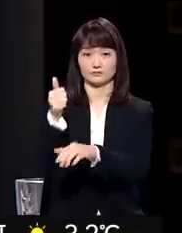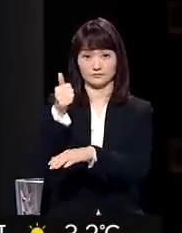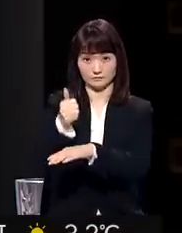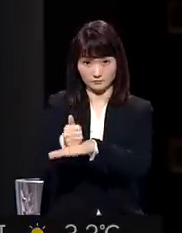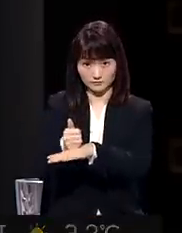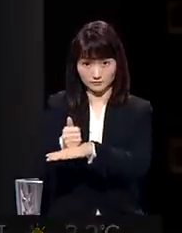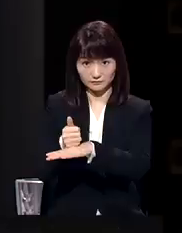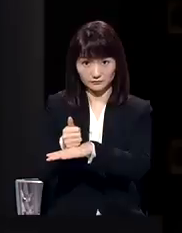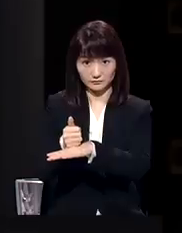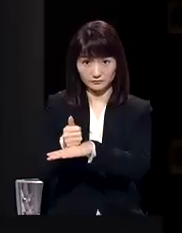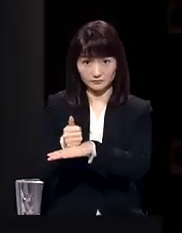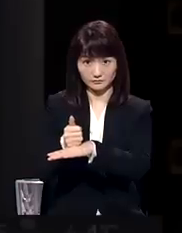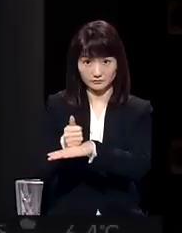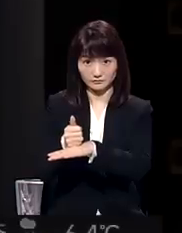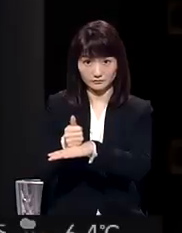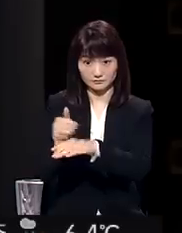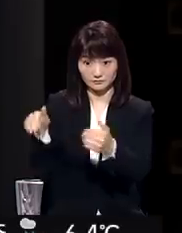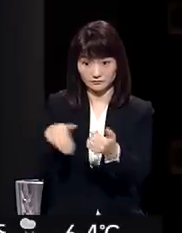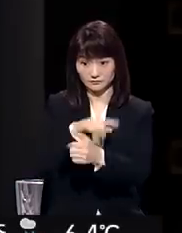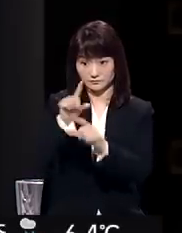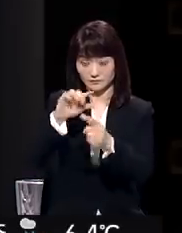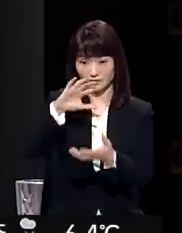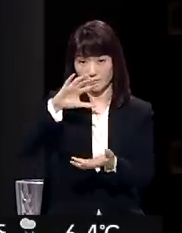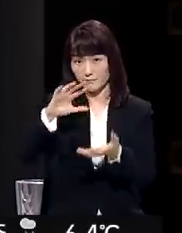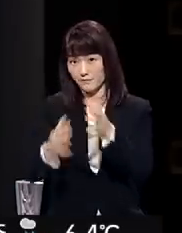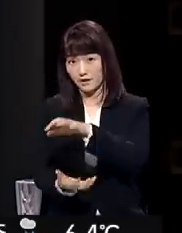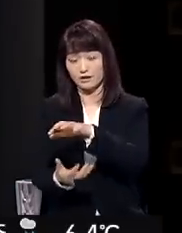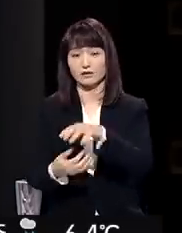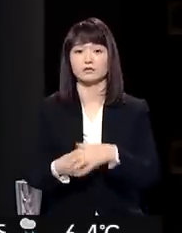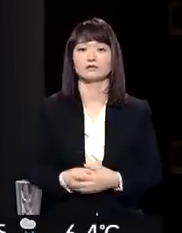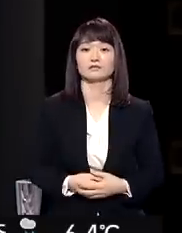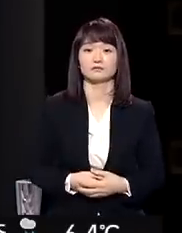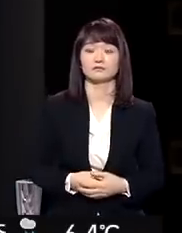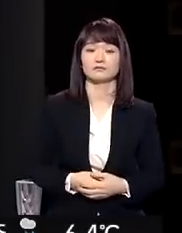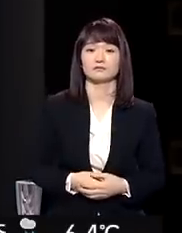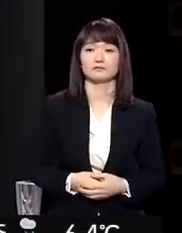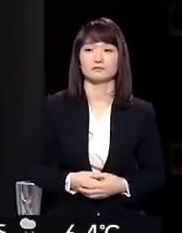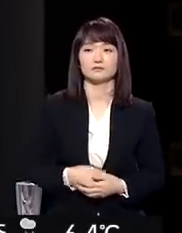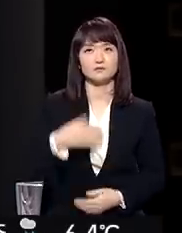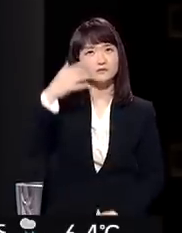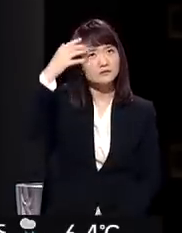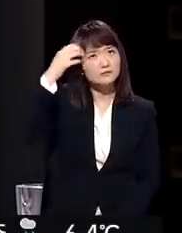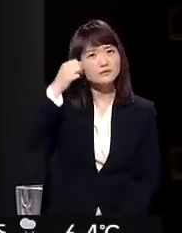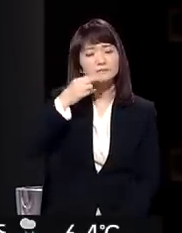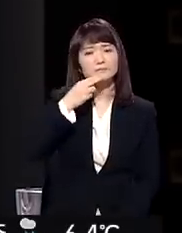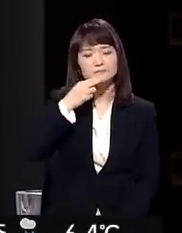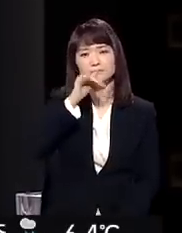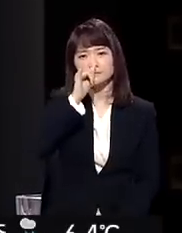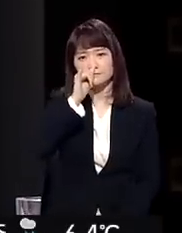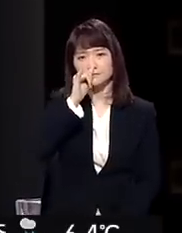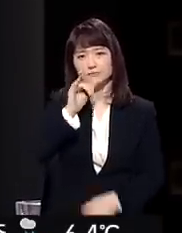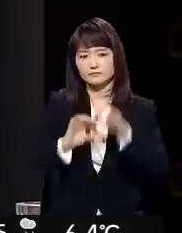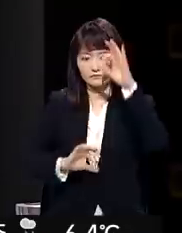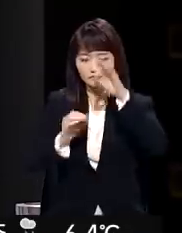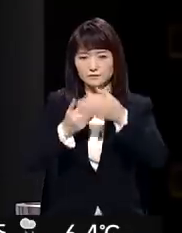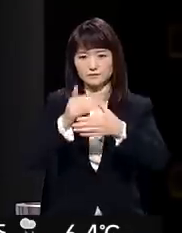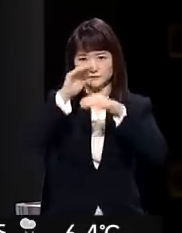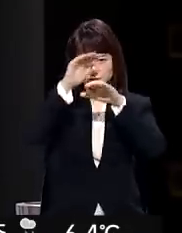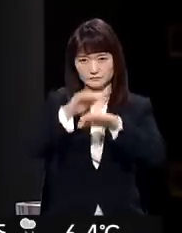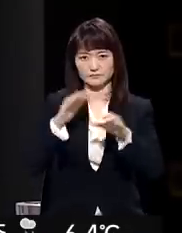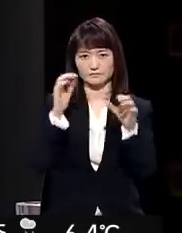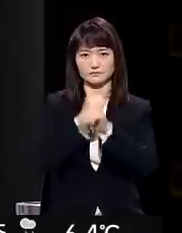나오면서이 사건이 또 한번 확 새로운 국면을 맞았습니다 자 일단 기억을 못 하실 수 있으니까 일단 사건 내용부터 좀